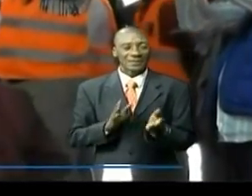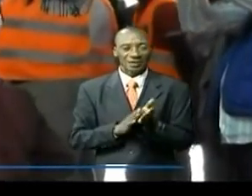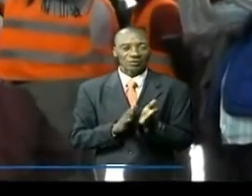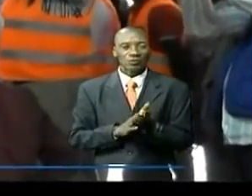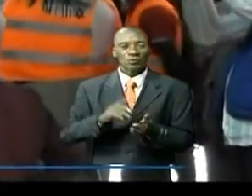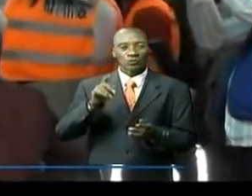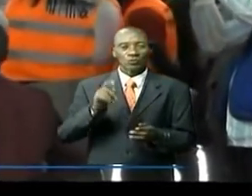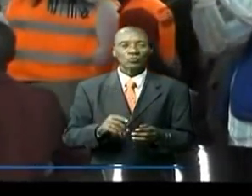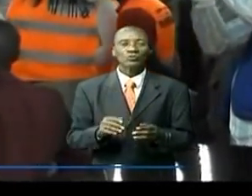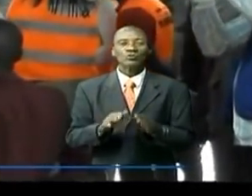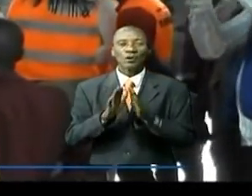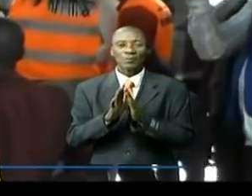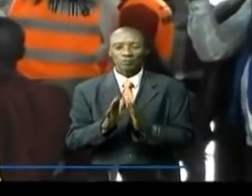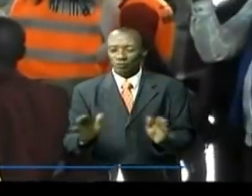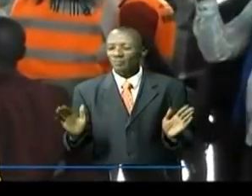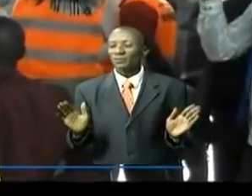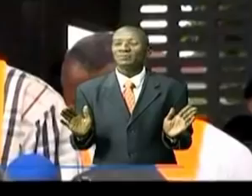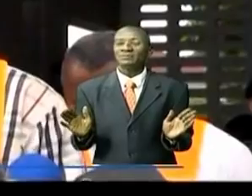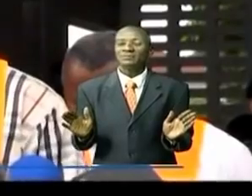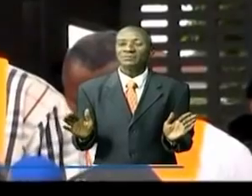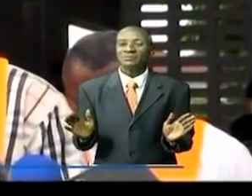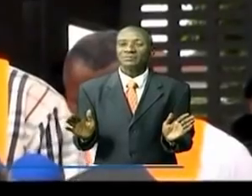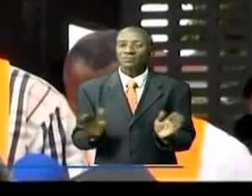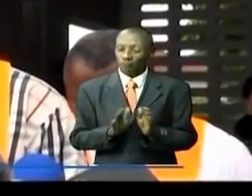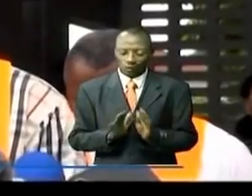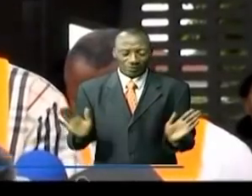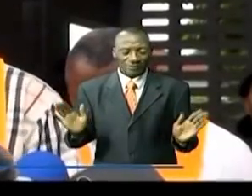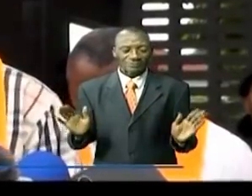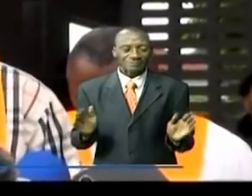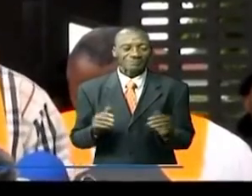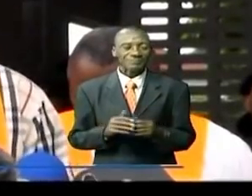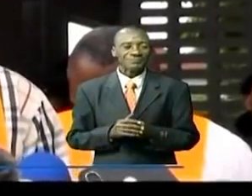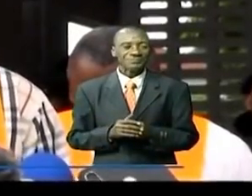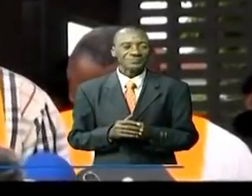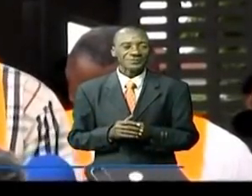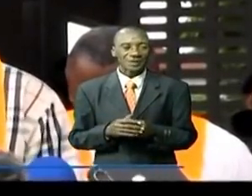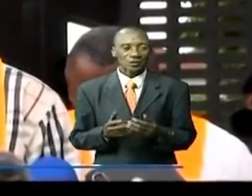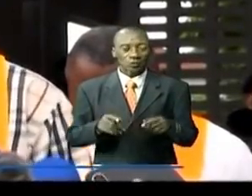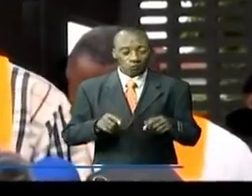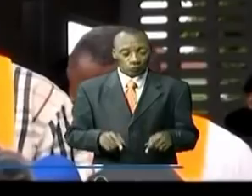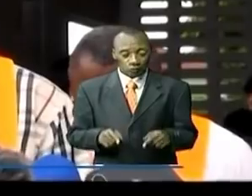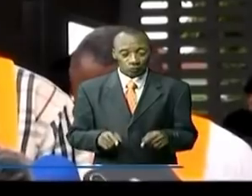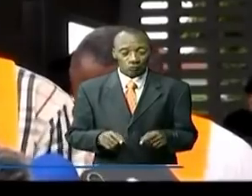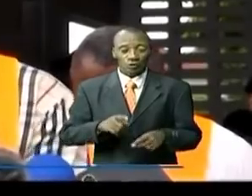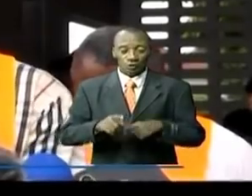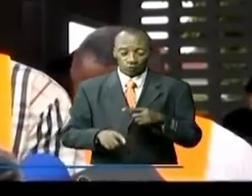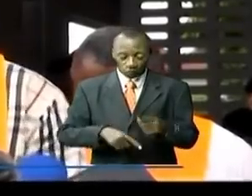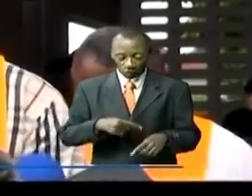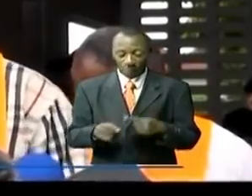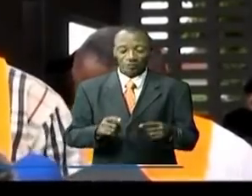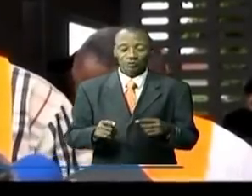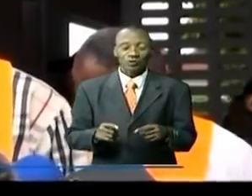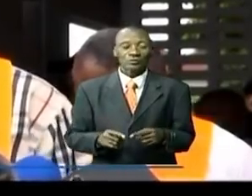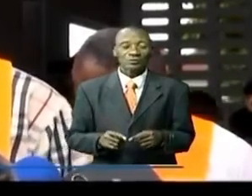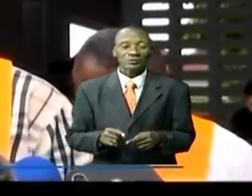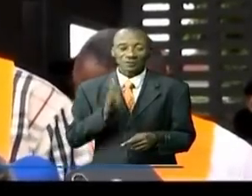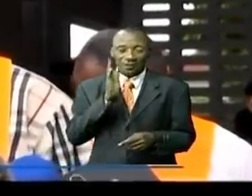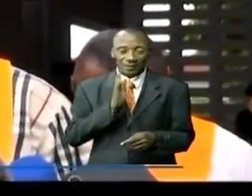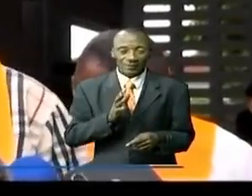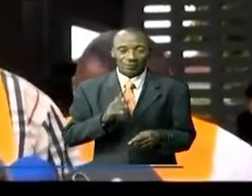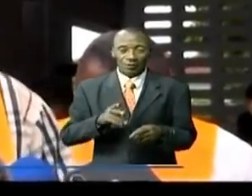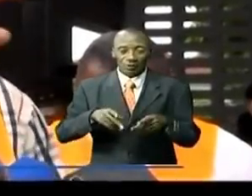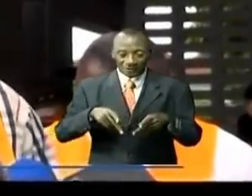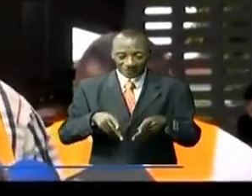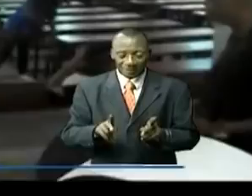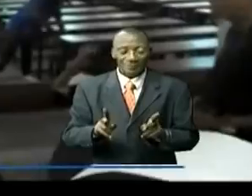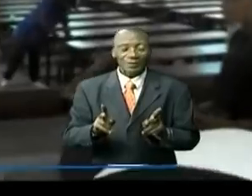une école, grande école de commerce qui est modèle. Aujourd'hui, c'est un nouvel élan. C'est un nouveau départ, c'est une nouvelle prise de conscience par